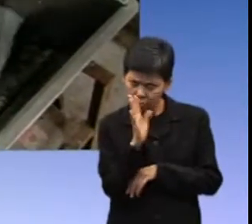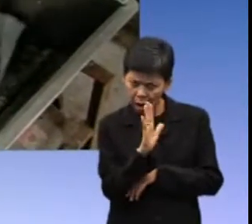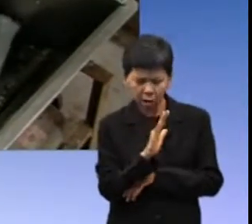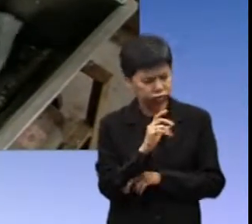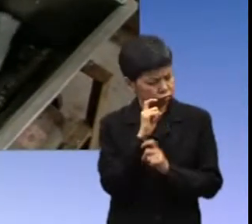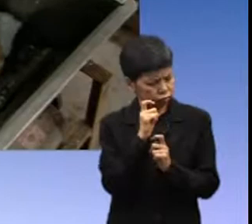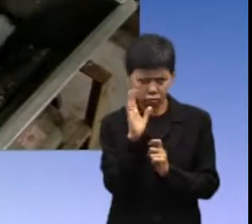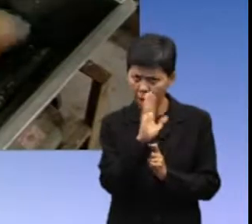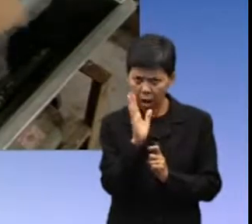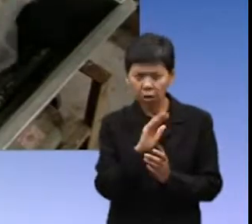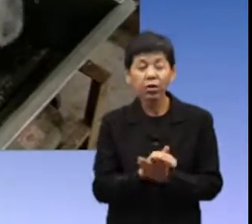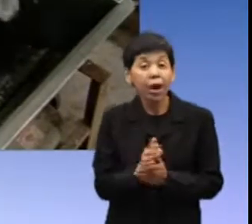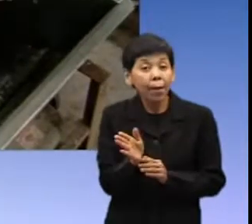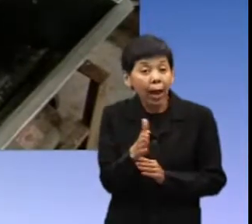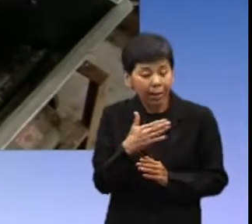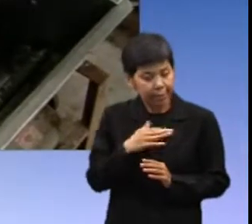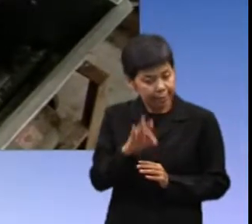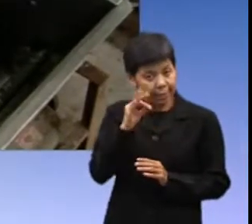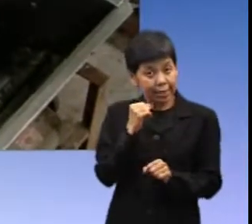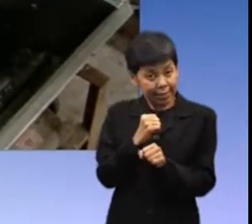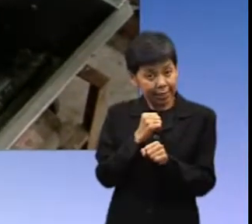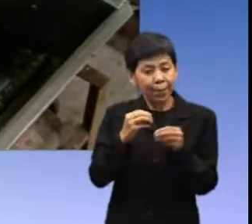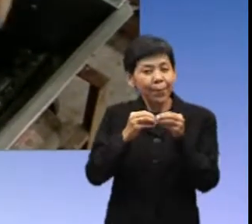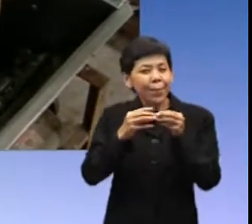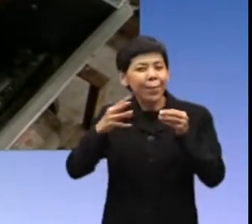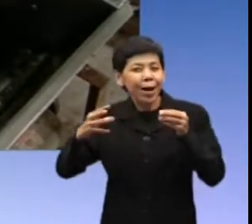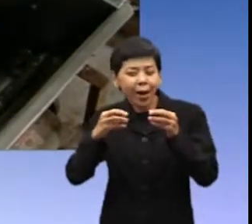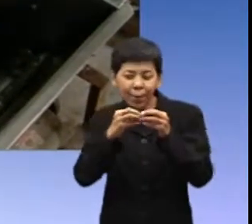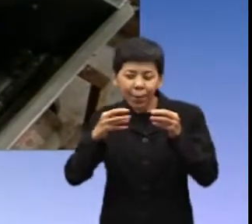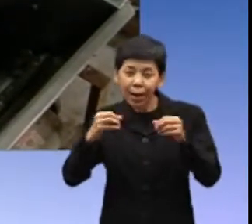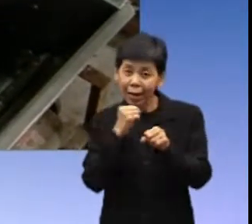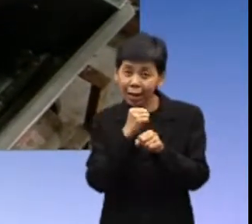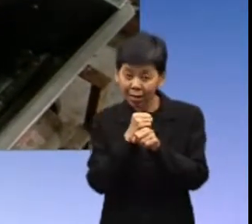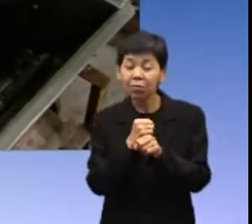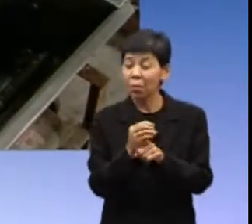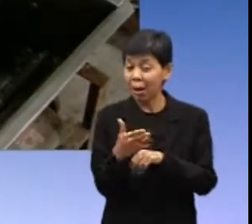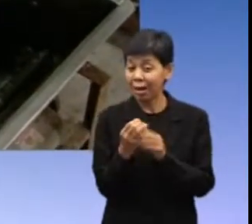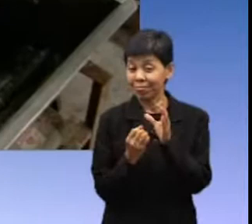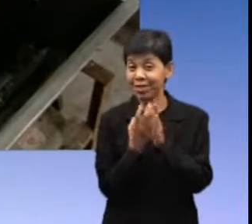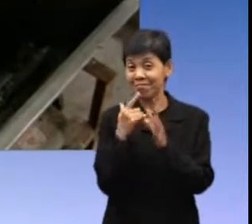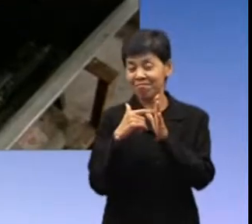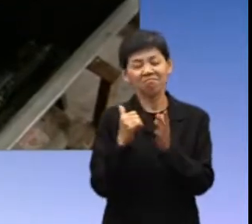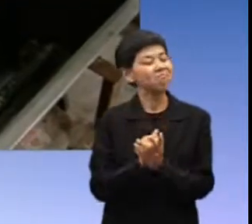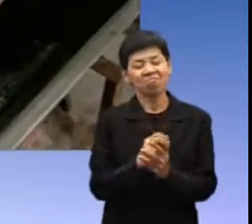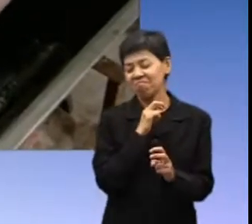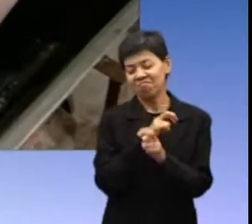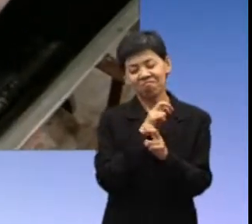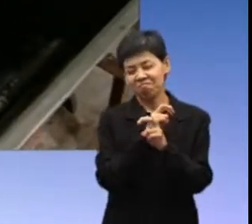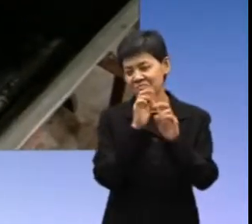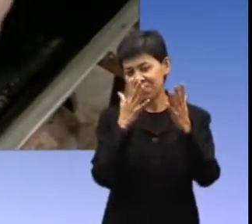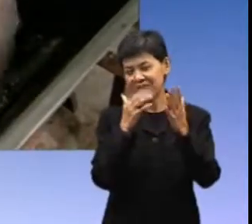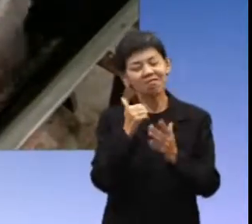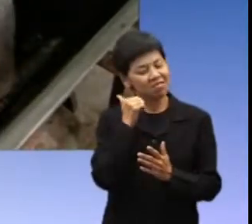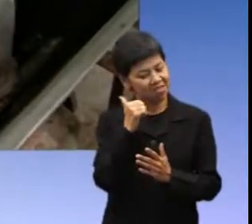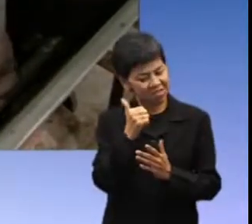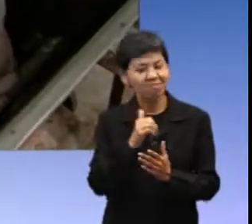ครับสำหรับเนื้อปลาบดที่เธอเลือกมาทำไส้กรอกปลาสมุนไพรนั้นรับรองว่าปราศจากสารบอแร